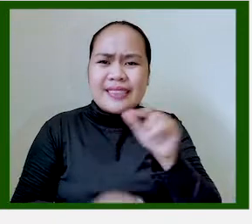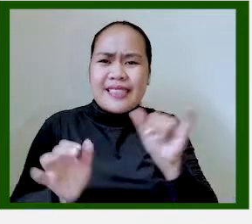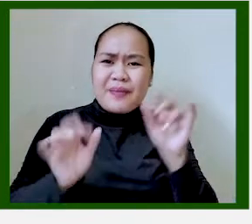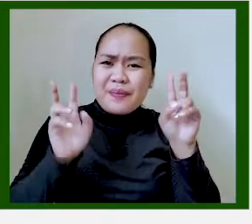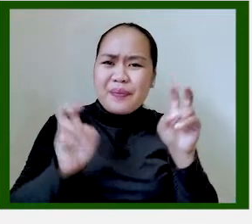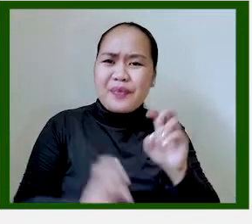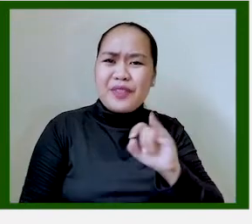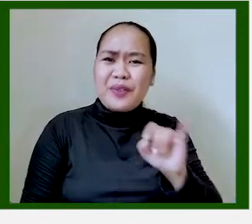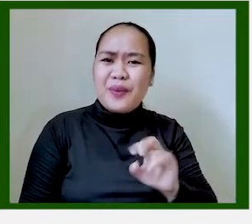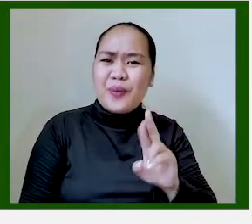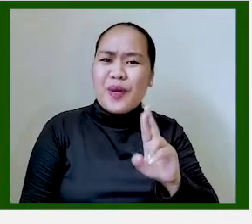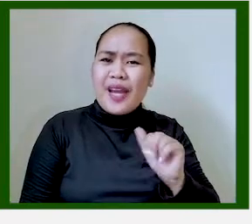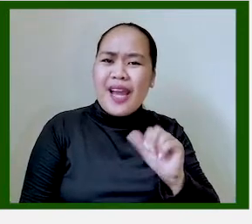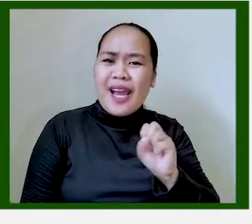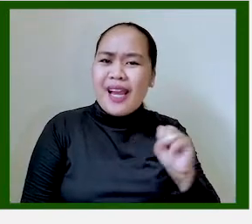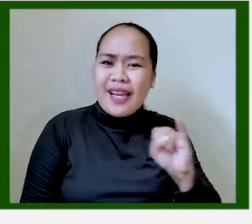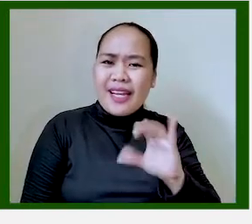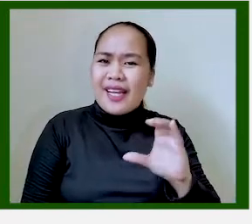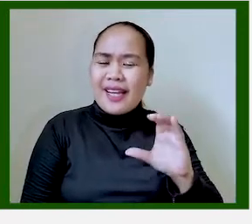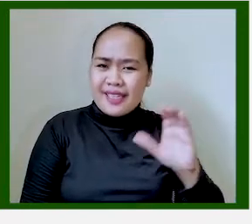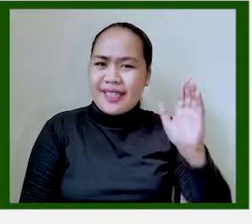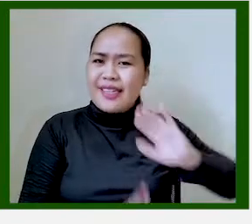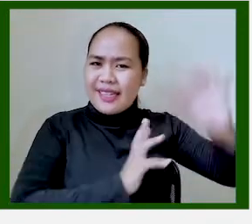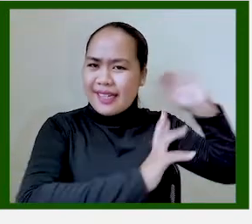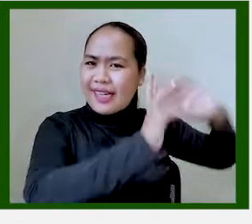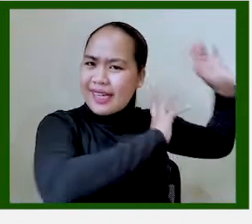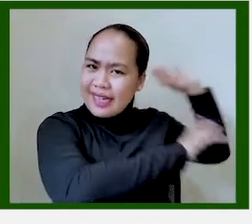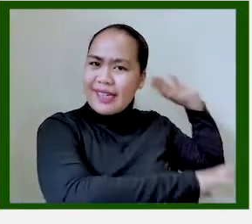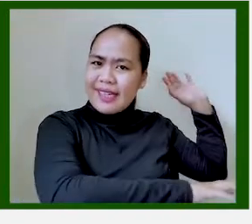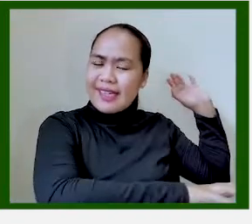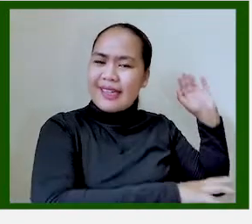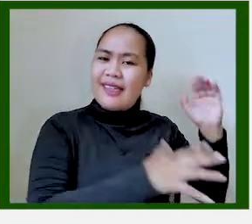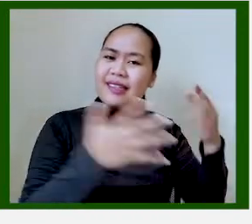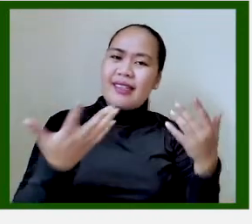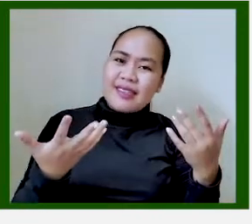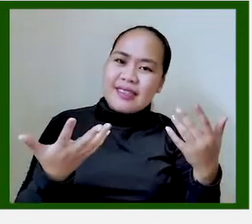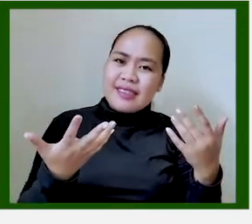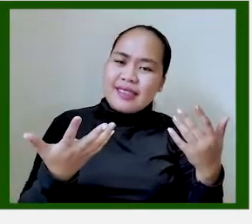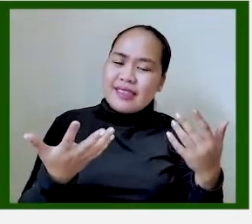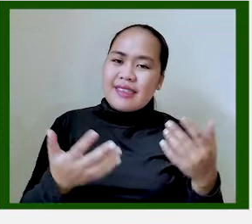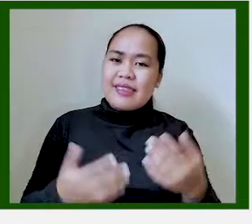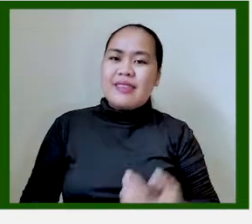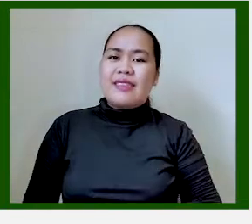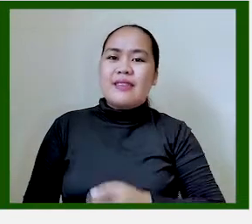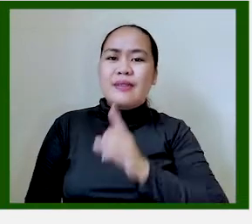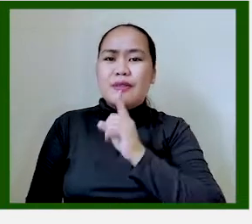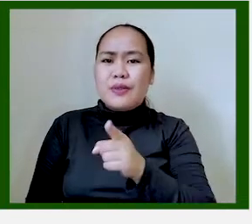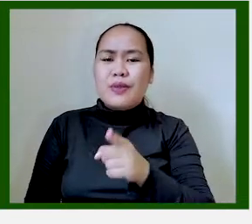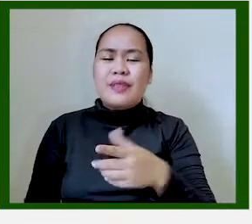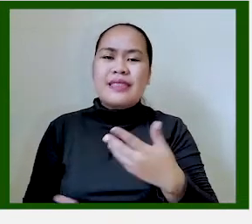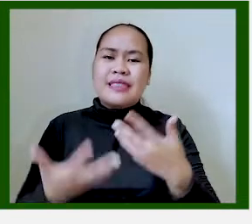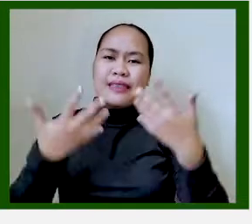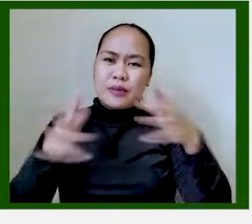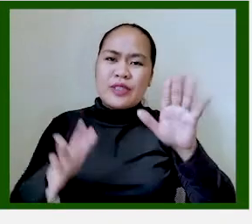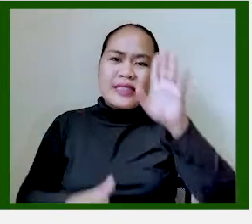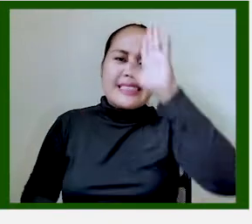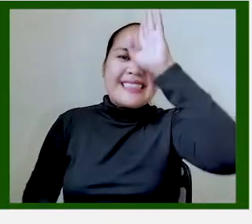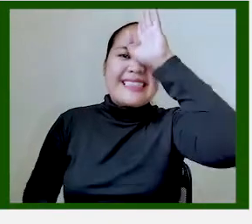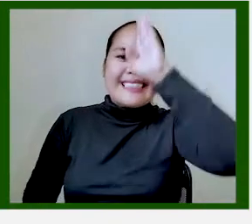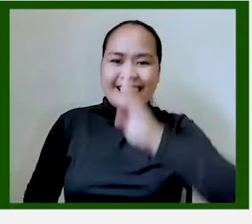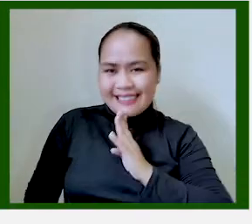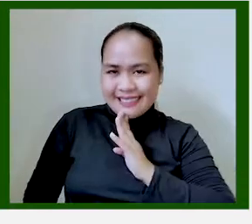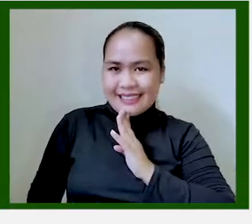Center. So hindi maiwasan, meron talagang through wear and tear, no, bumigay,